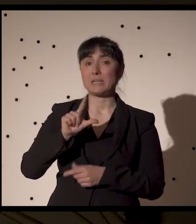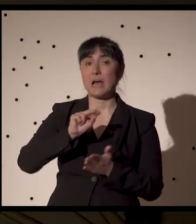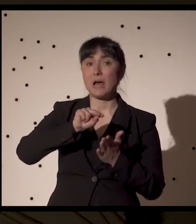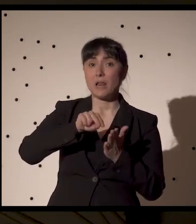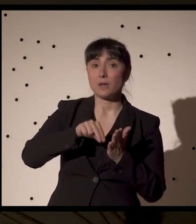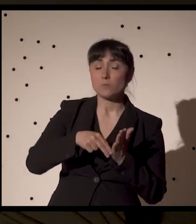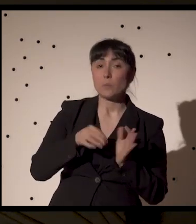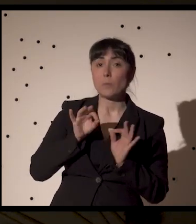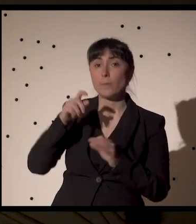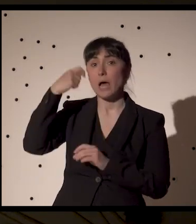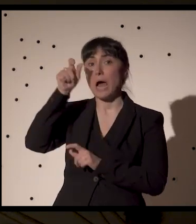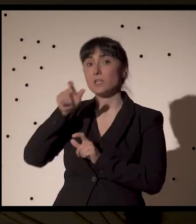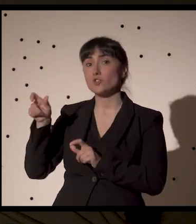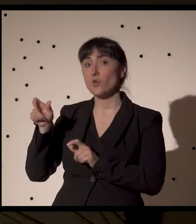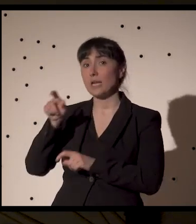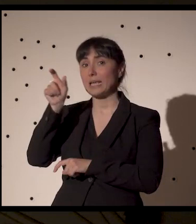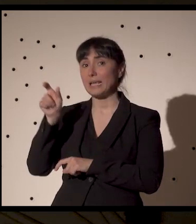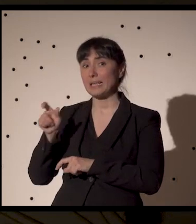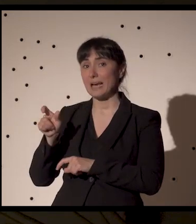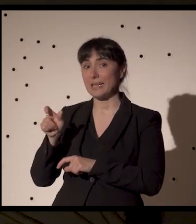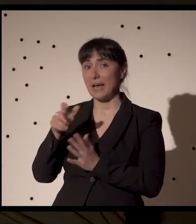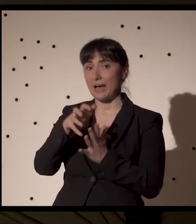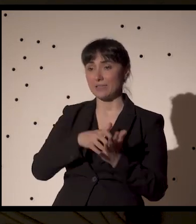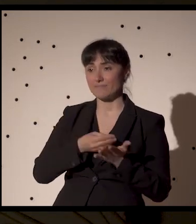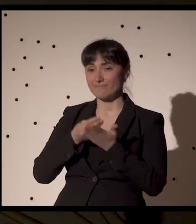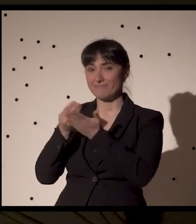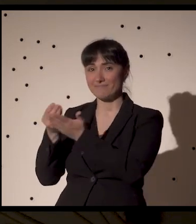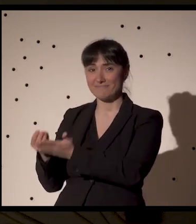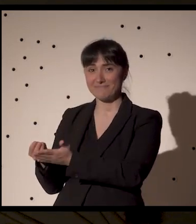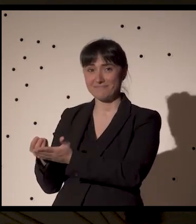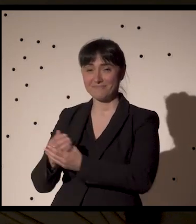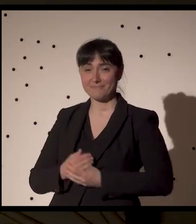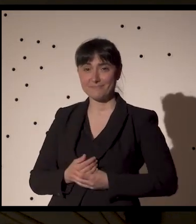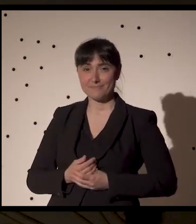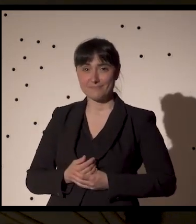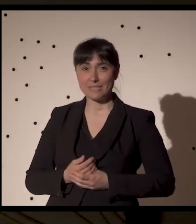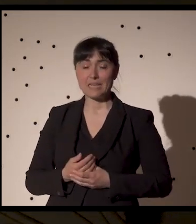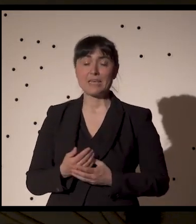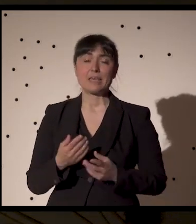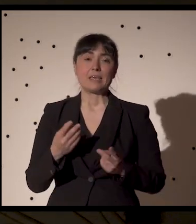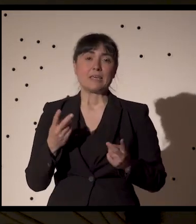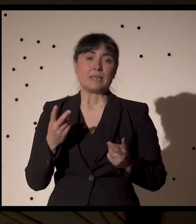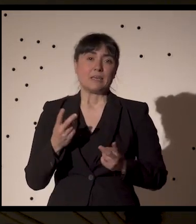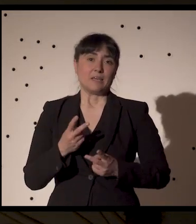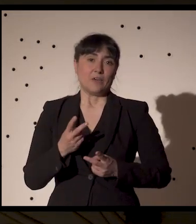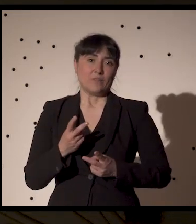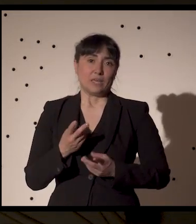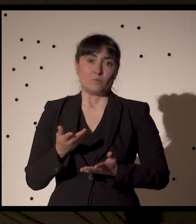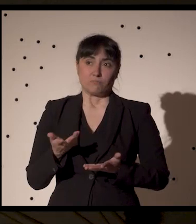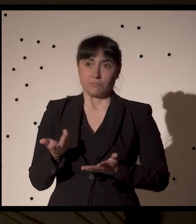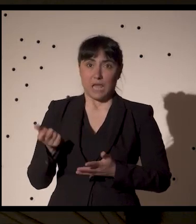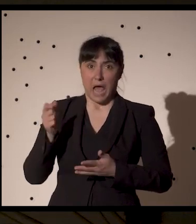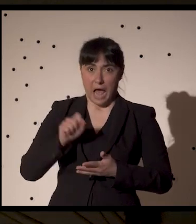e dopo la puntata di prima che è ancora adesso in scena qui